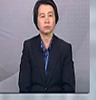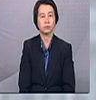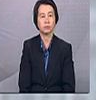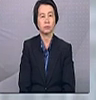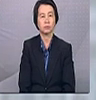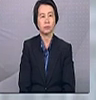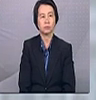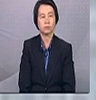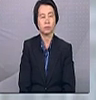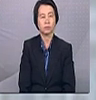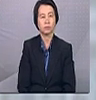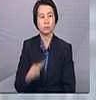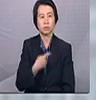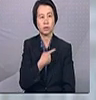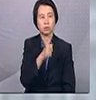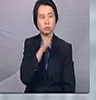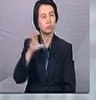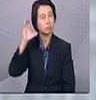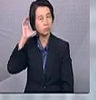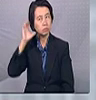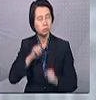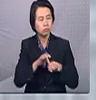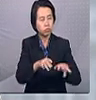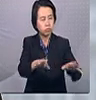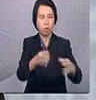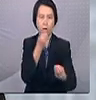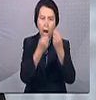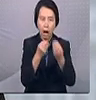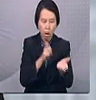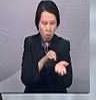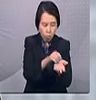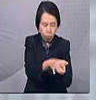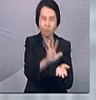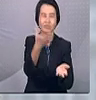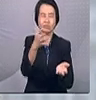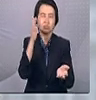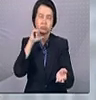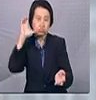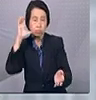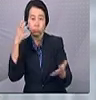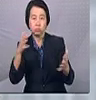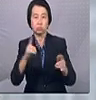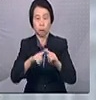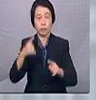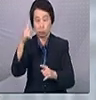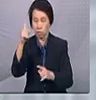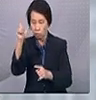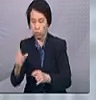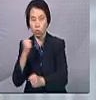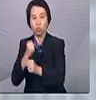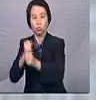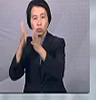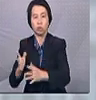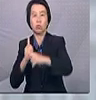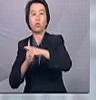Food, we have not heard of the virus spread by the food, right? So, but more importantly, if the one of the workers positive, then we have